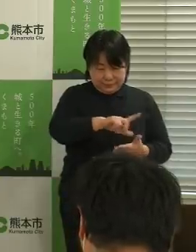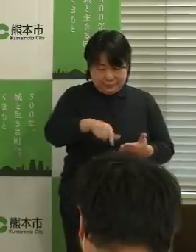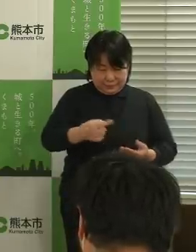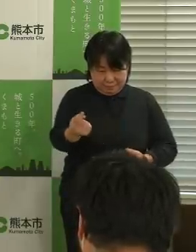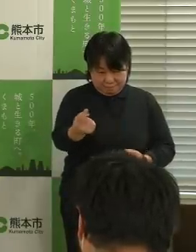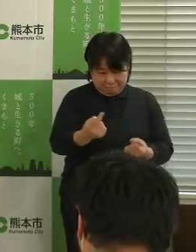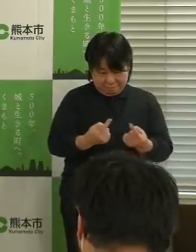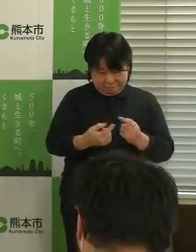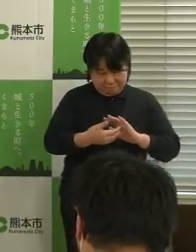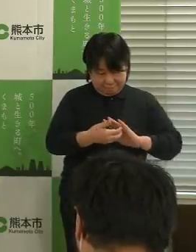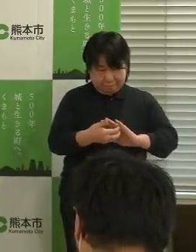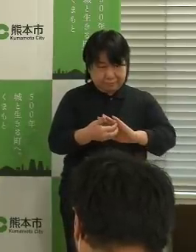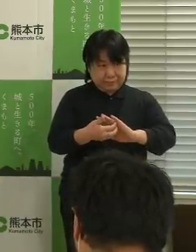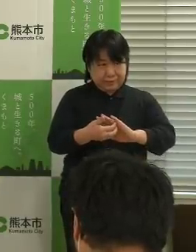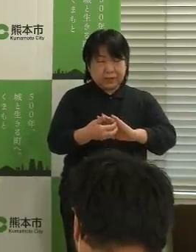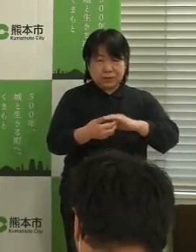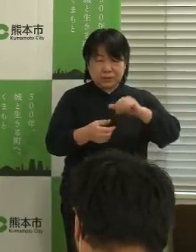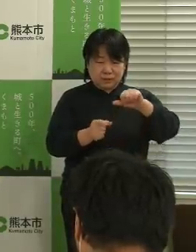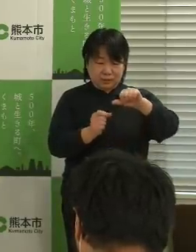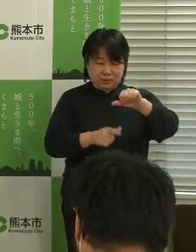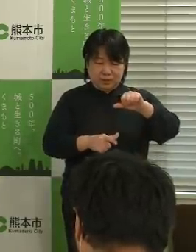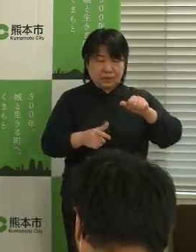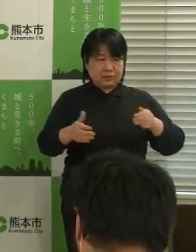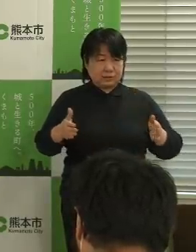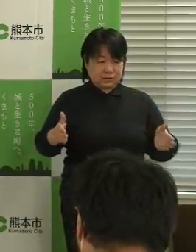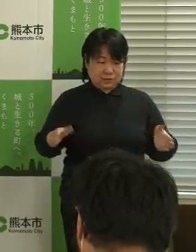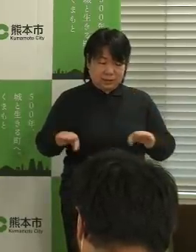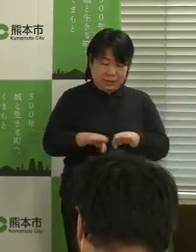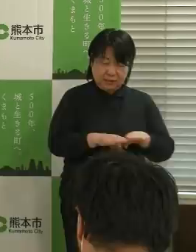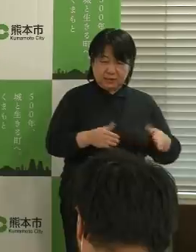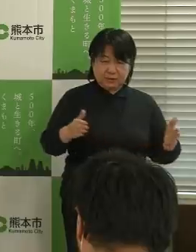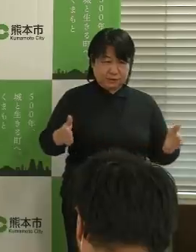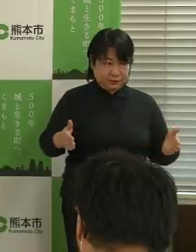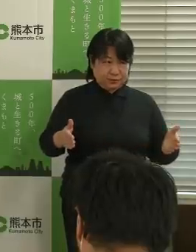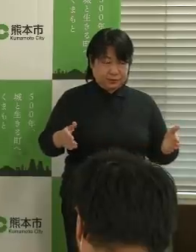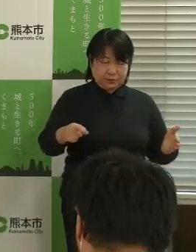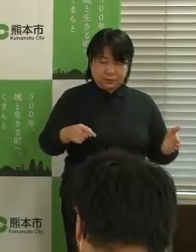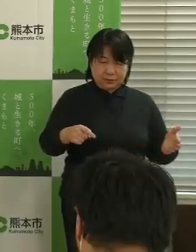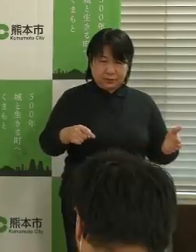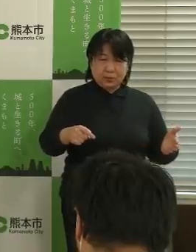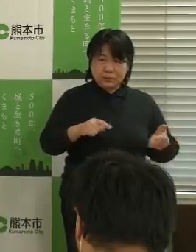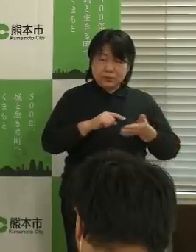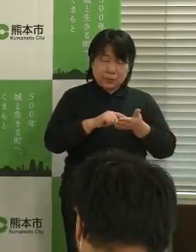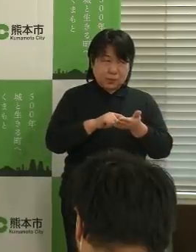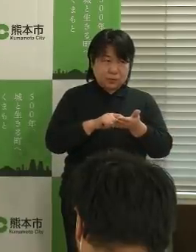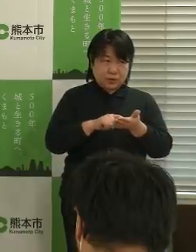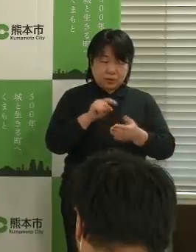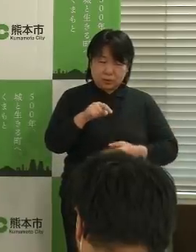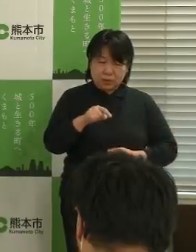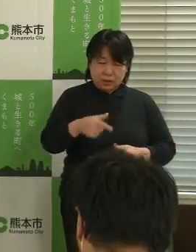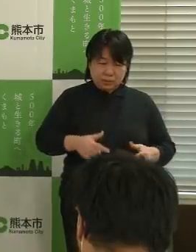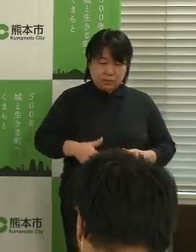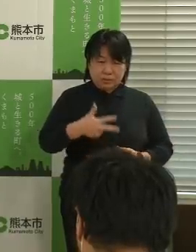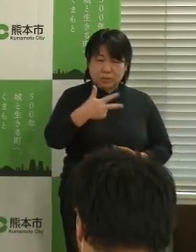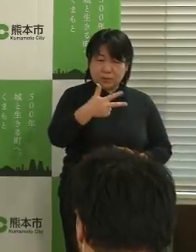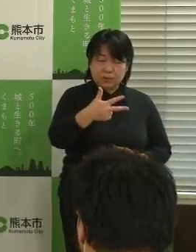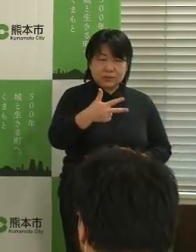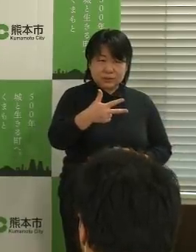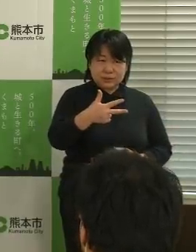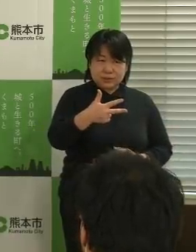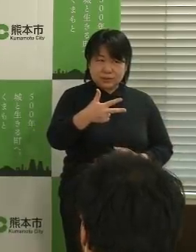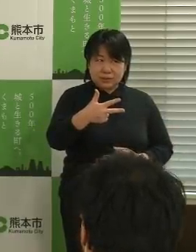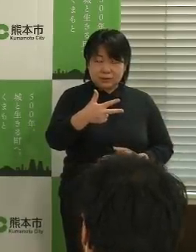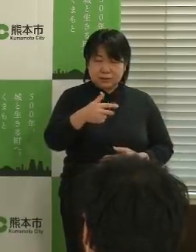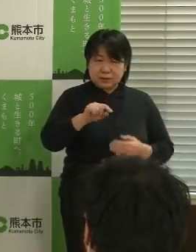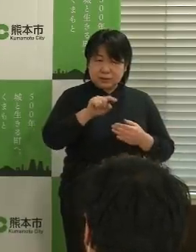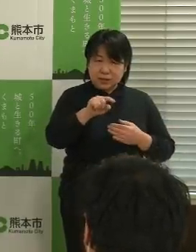中の要請ですけど、はい、これは、熊本市以外の方ということで、県外 の